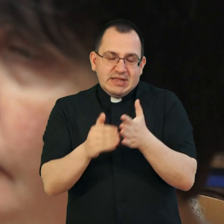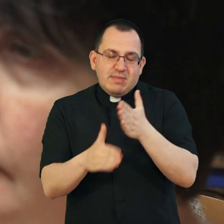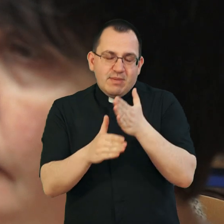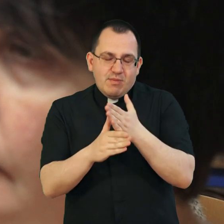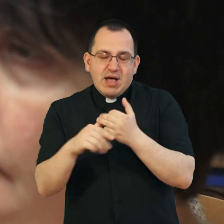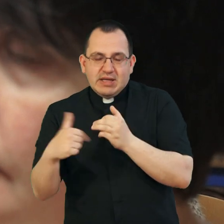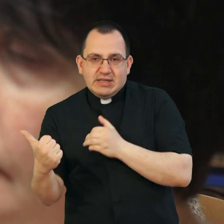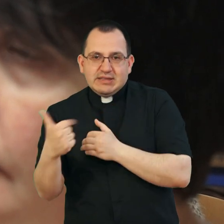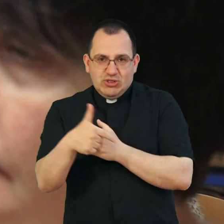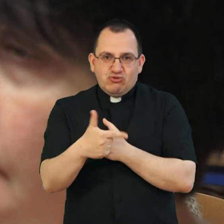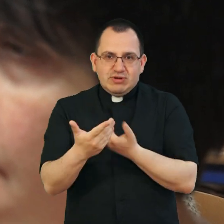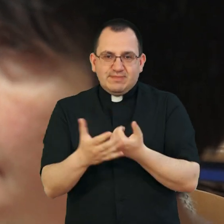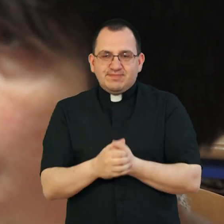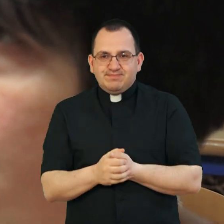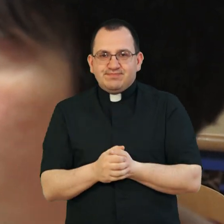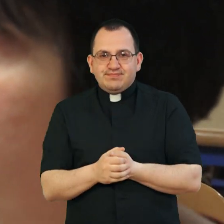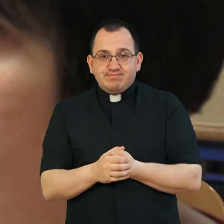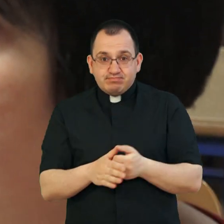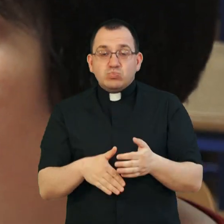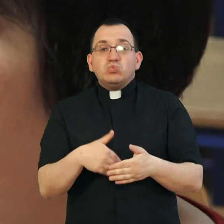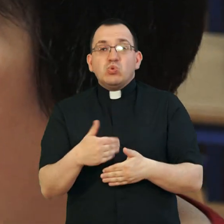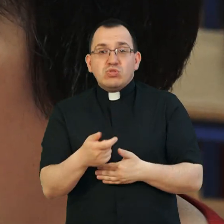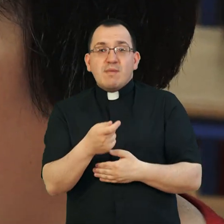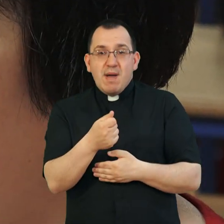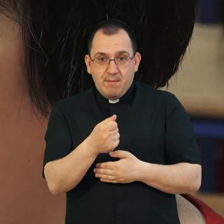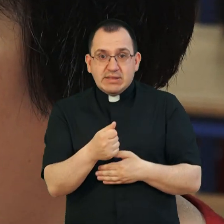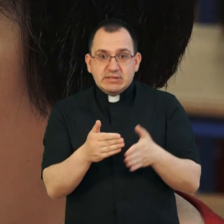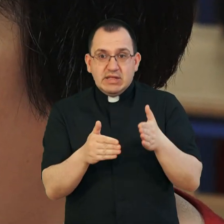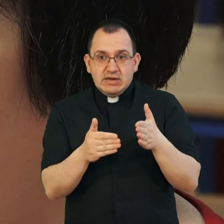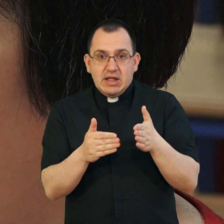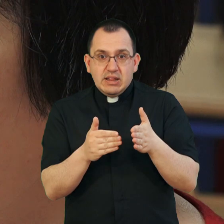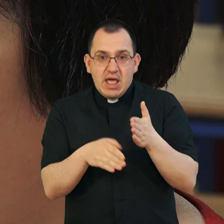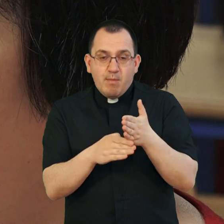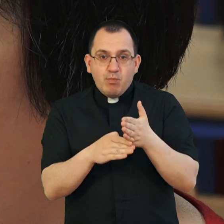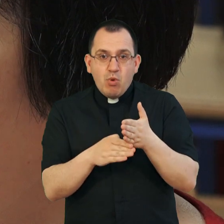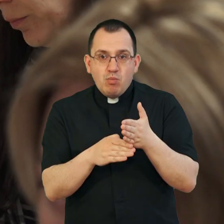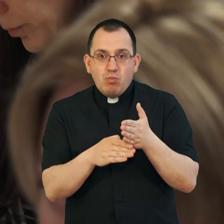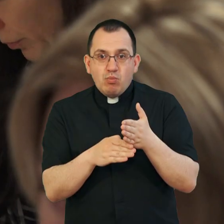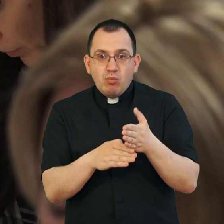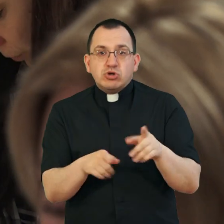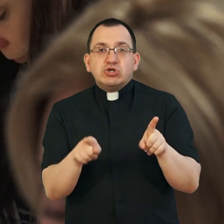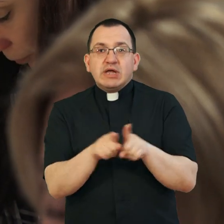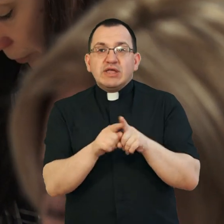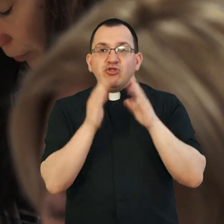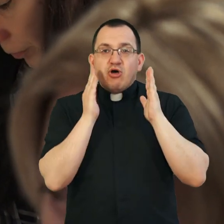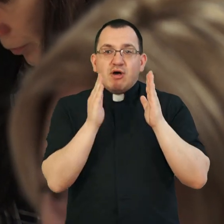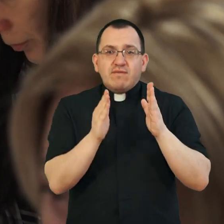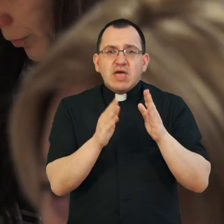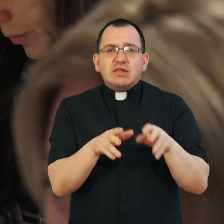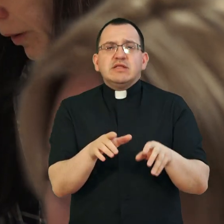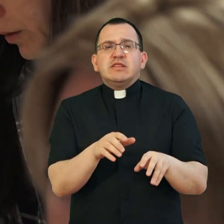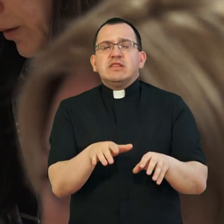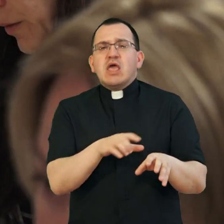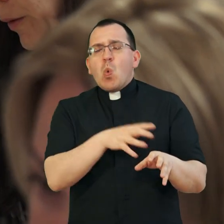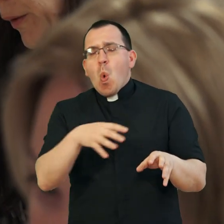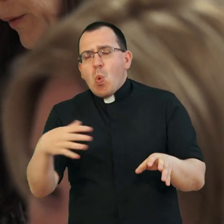djela milosrđa. Osim materijalne pomoći, župljani su predvođeni svojim župnikom redoviti i ustrajni u molitvi,